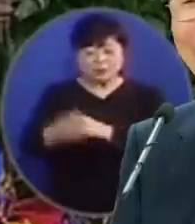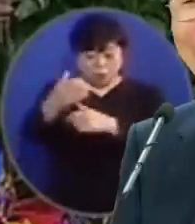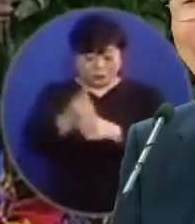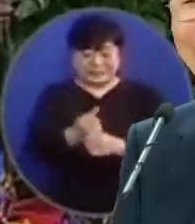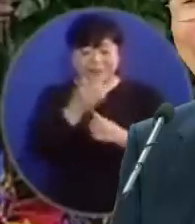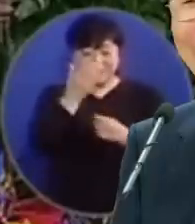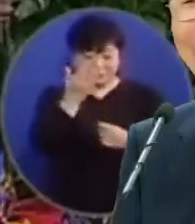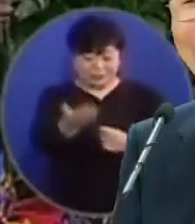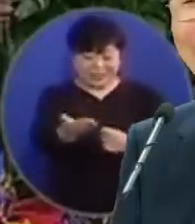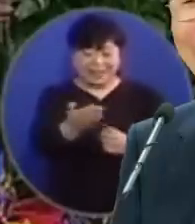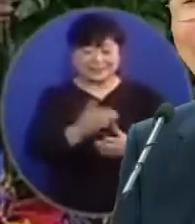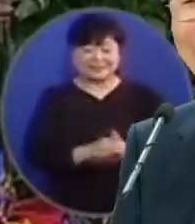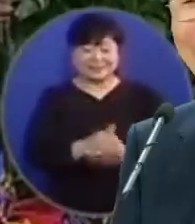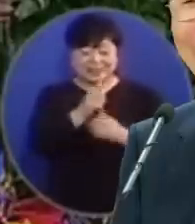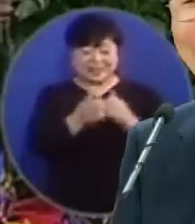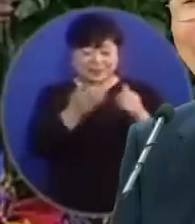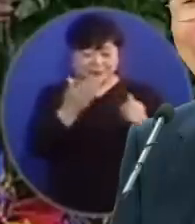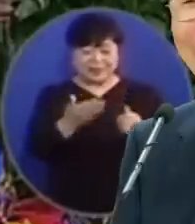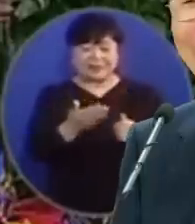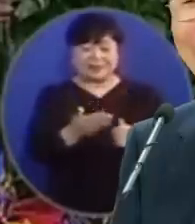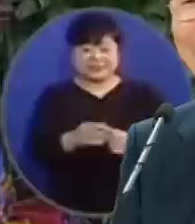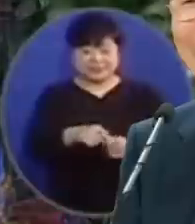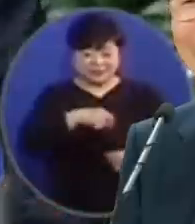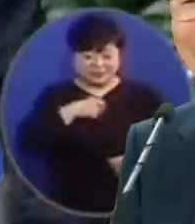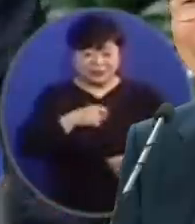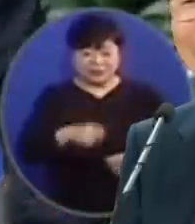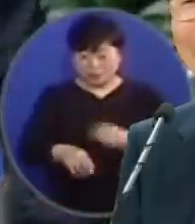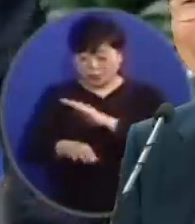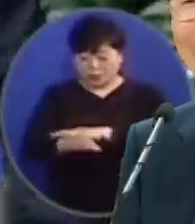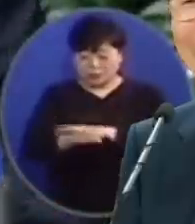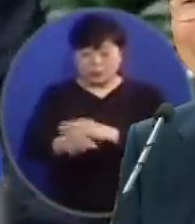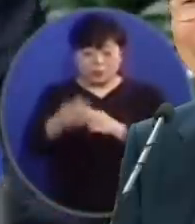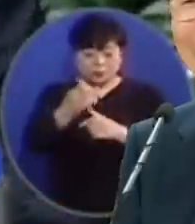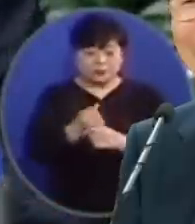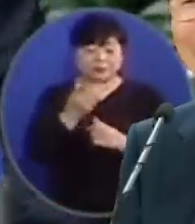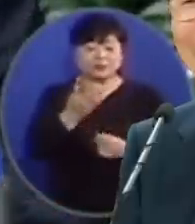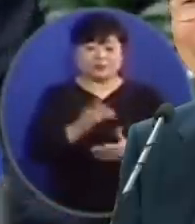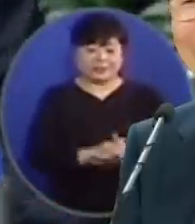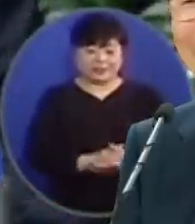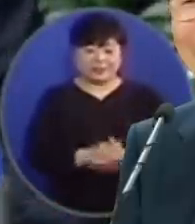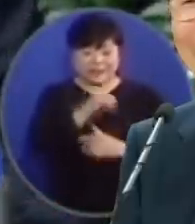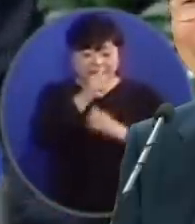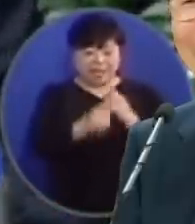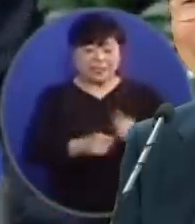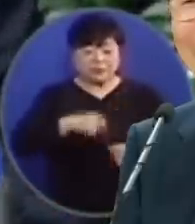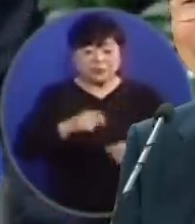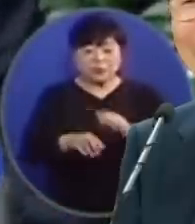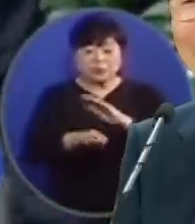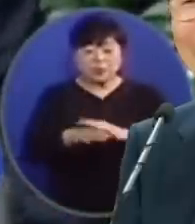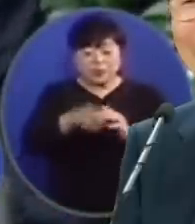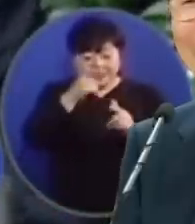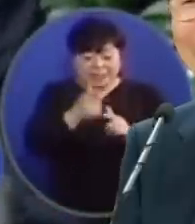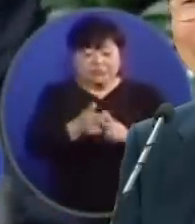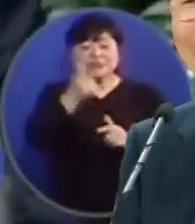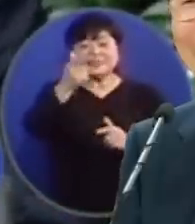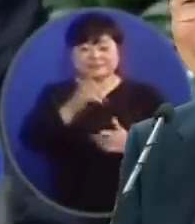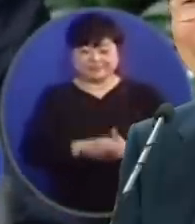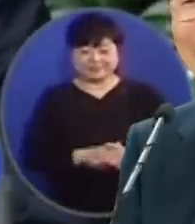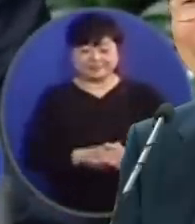붙들리라. 하나님께서 내가 나 의로운 오른손으로 너를 붙들어. 하나님의 의로운 오른손이 뭡니까? 예수님이신